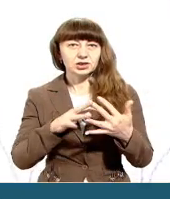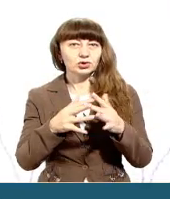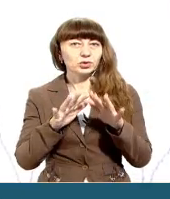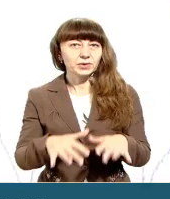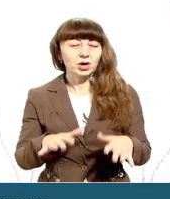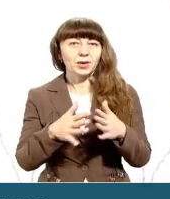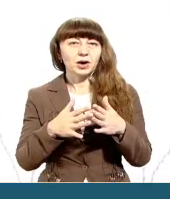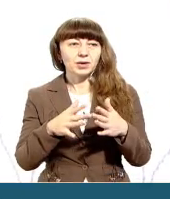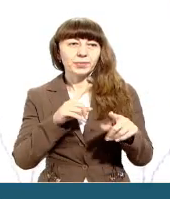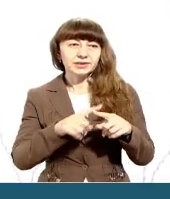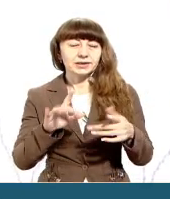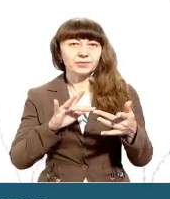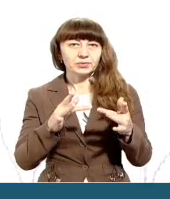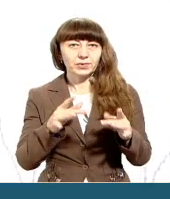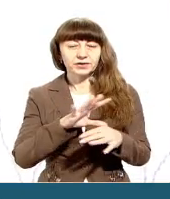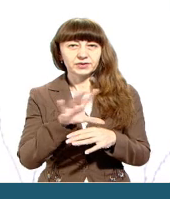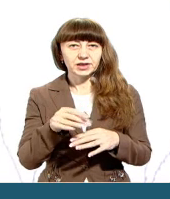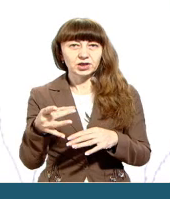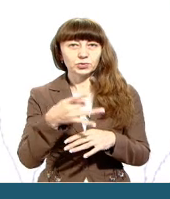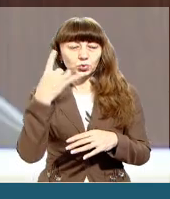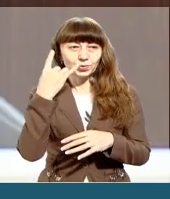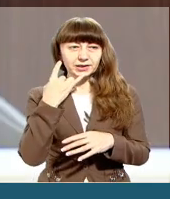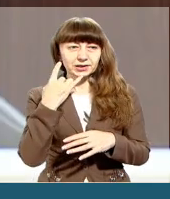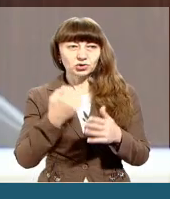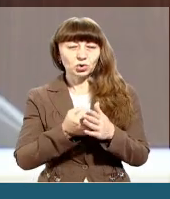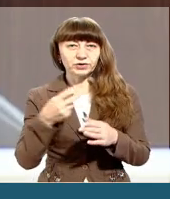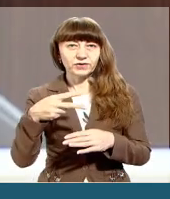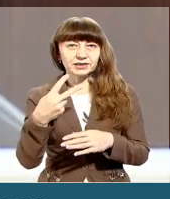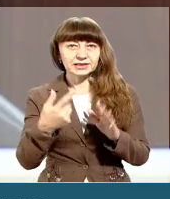елді мекендерді кең жолақты интернетпен 100%-ға қамту.